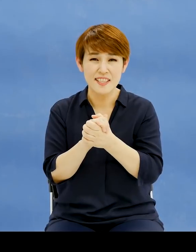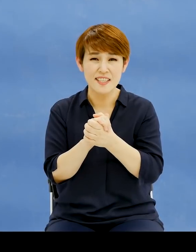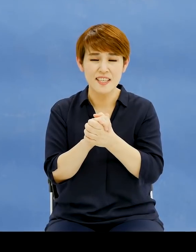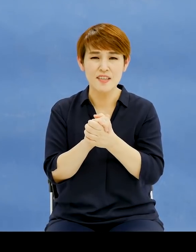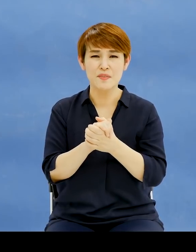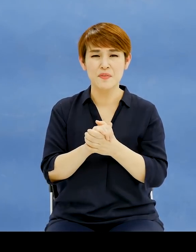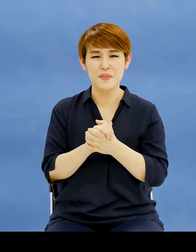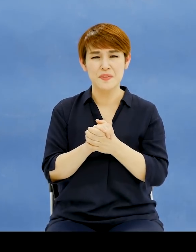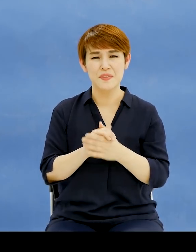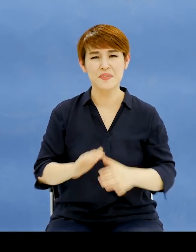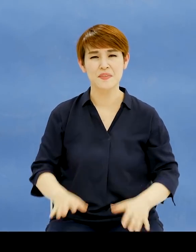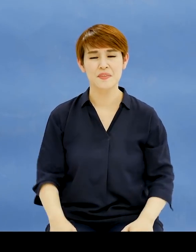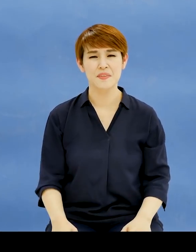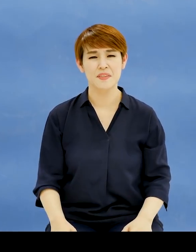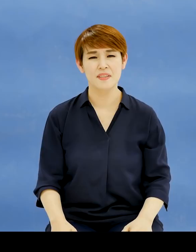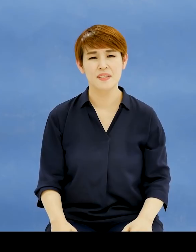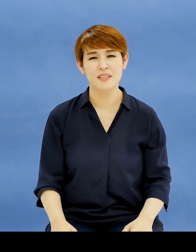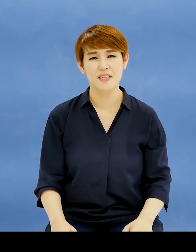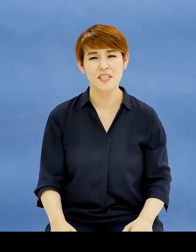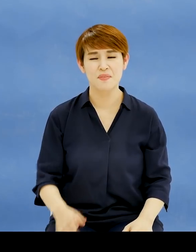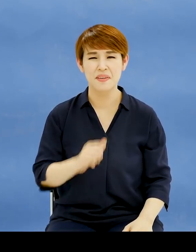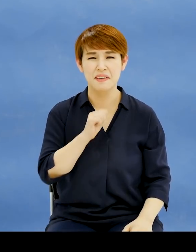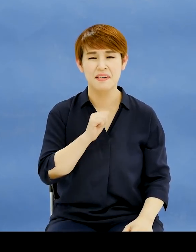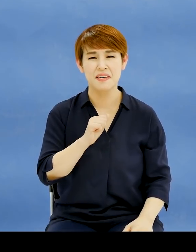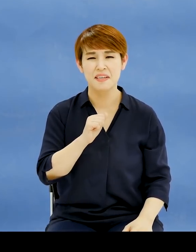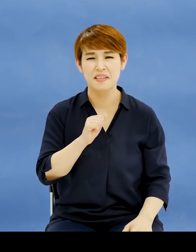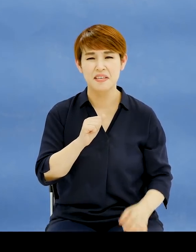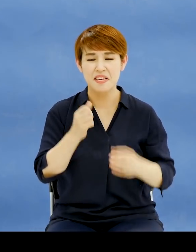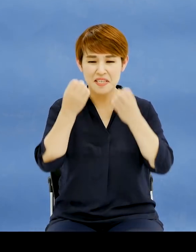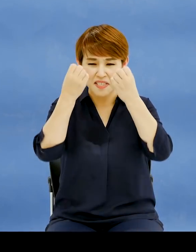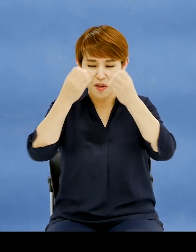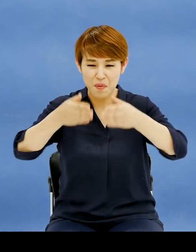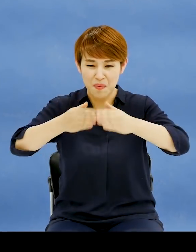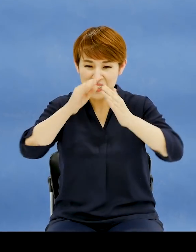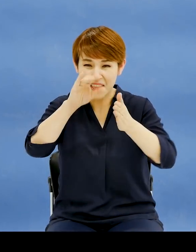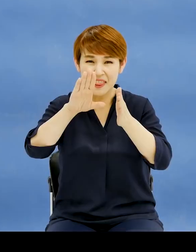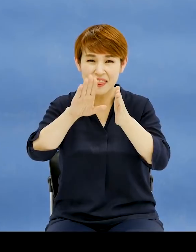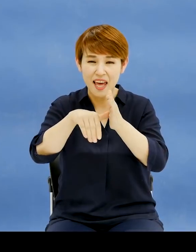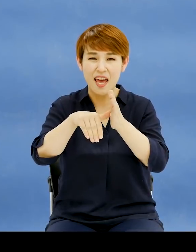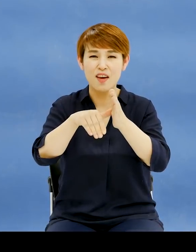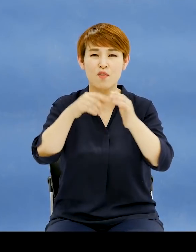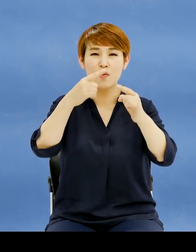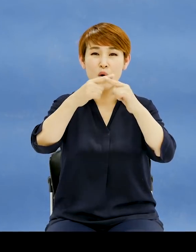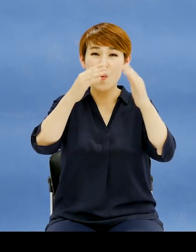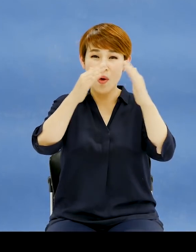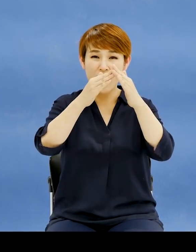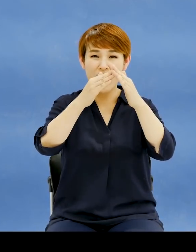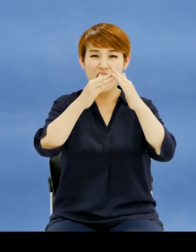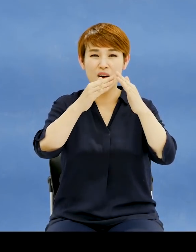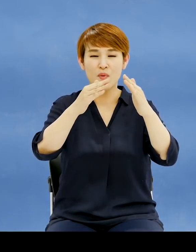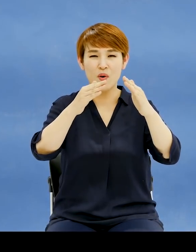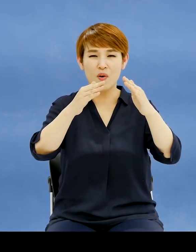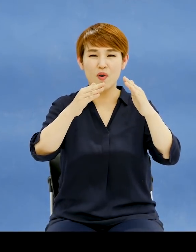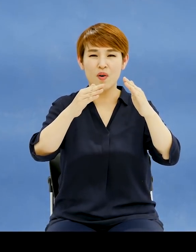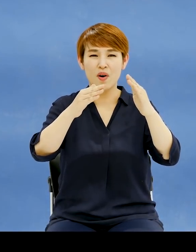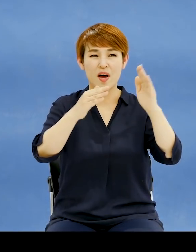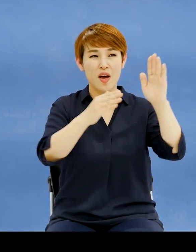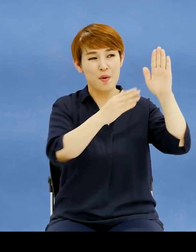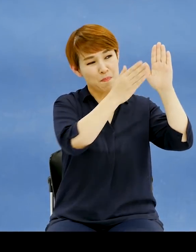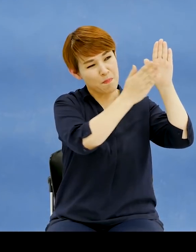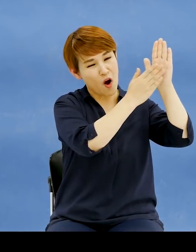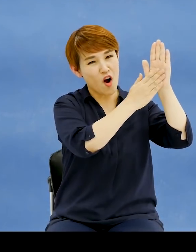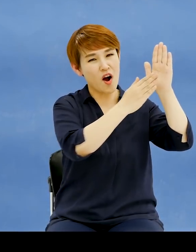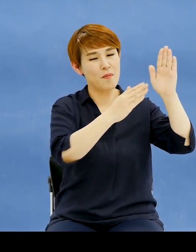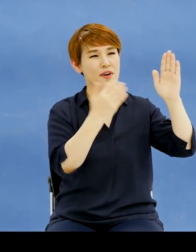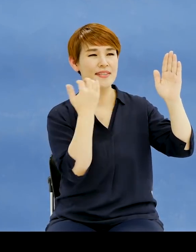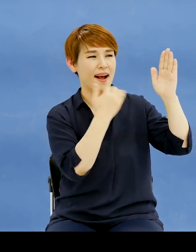제일 가깝고 저희는 개척교회 막 이 교회 벽도 저희가 막 강목사다가 막 찍어서